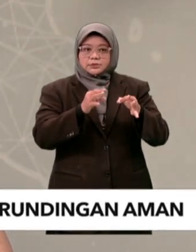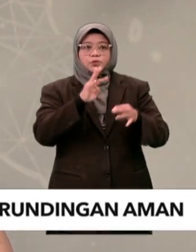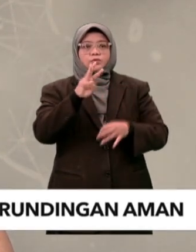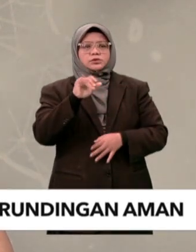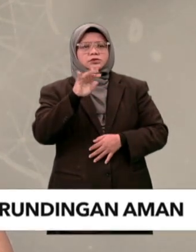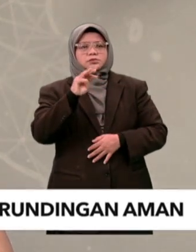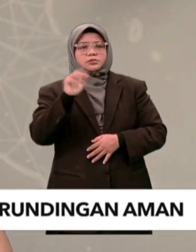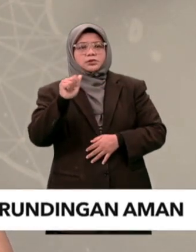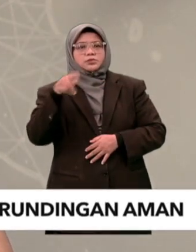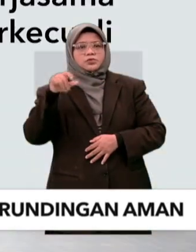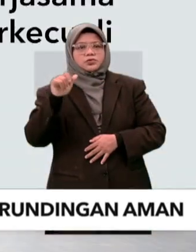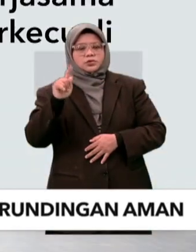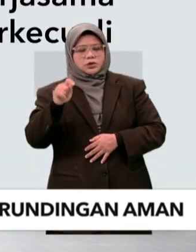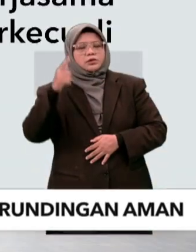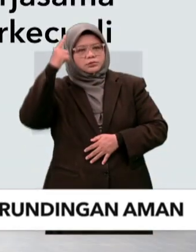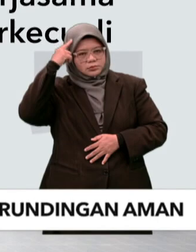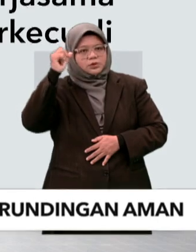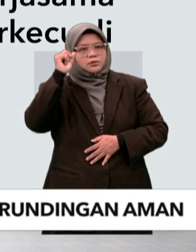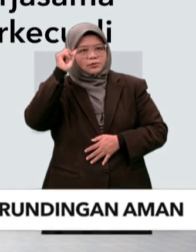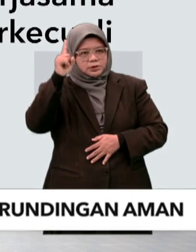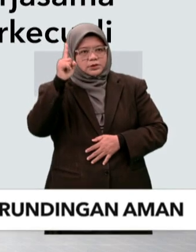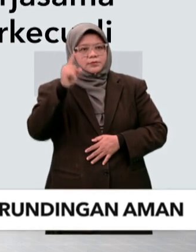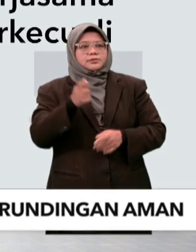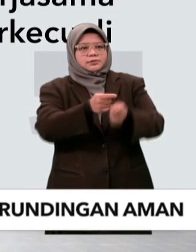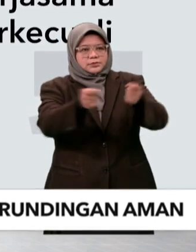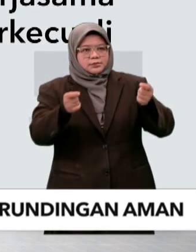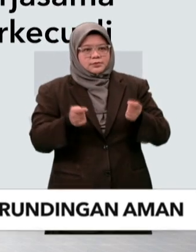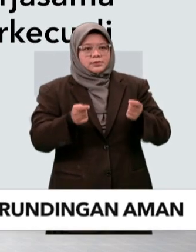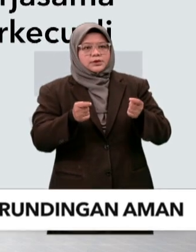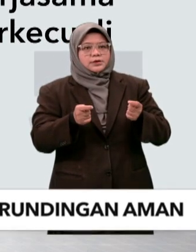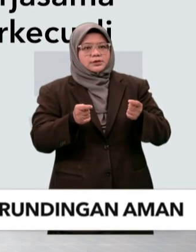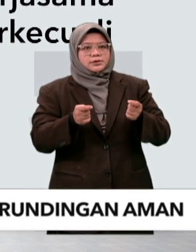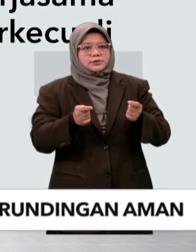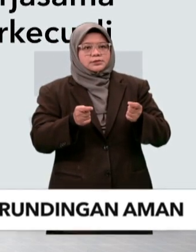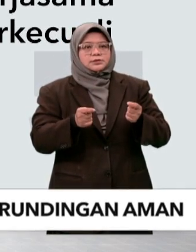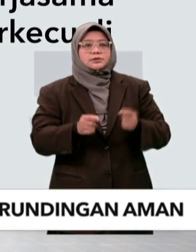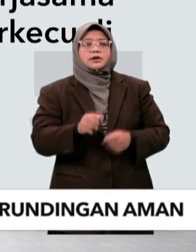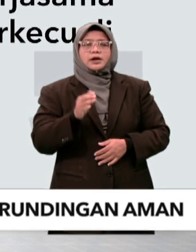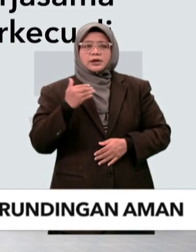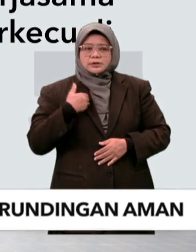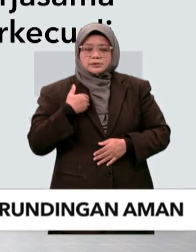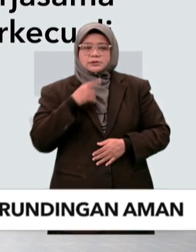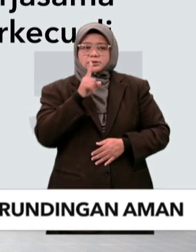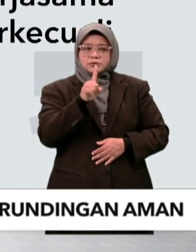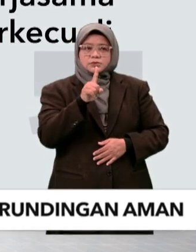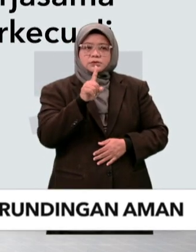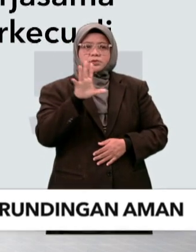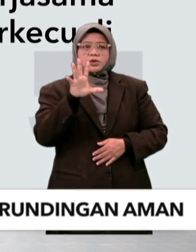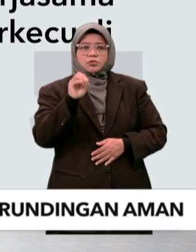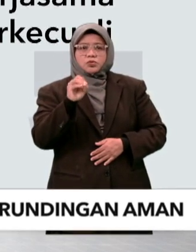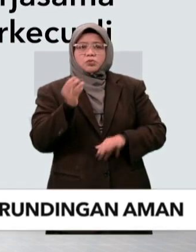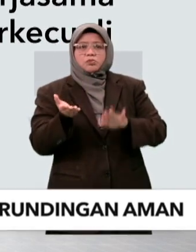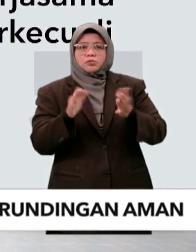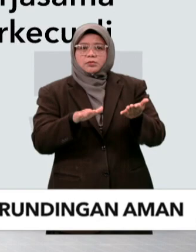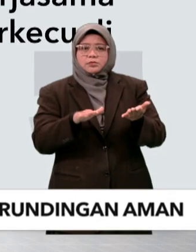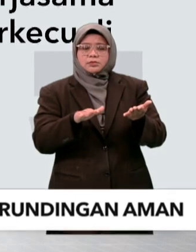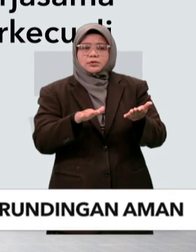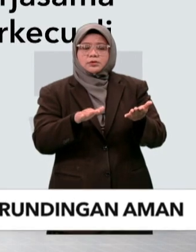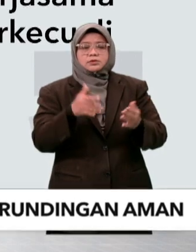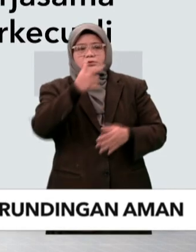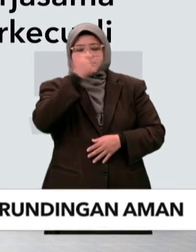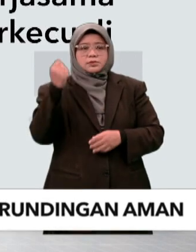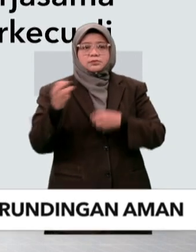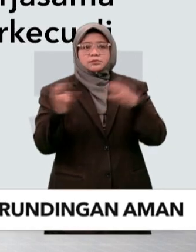semasa di nagondo karabah yang sepakat ini menyaksikan lebih 150 nyawa terkorban akibat